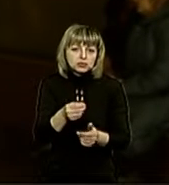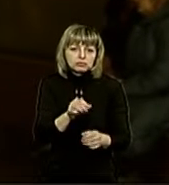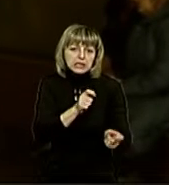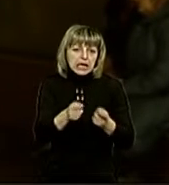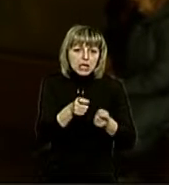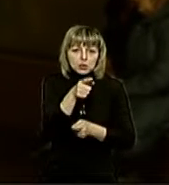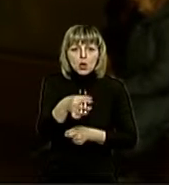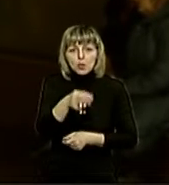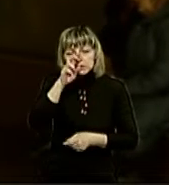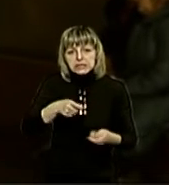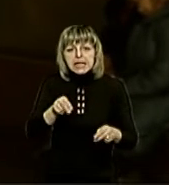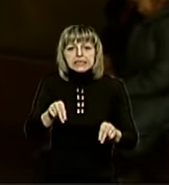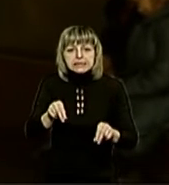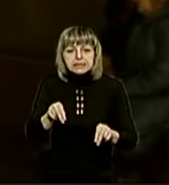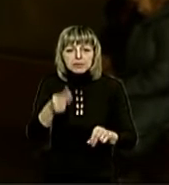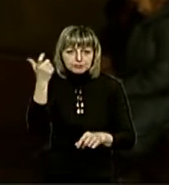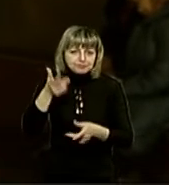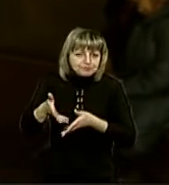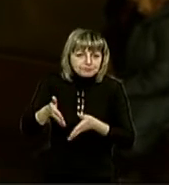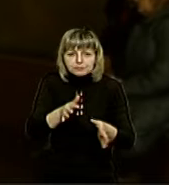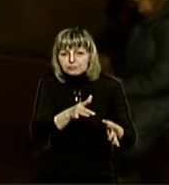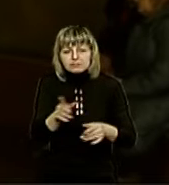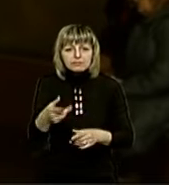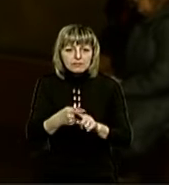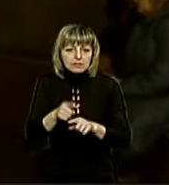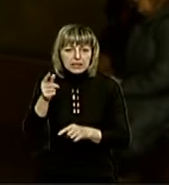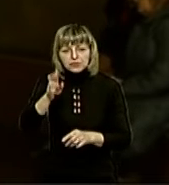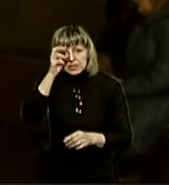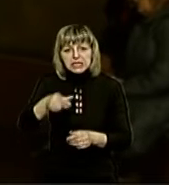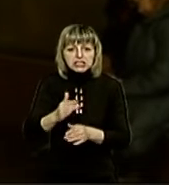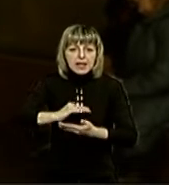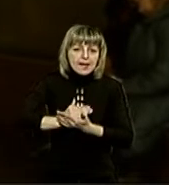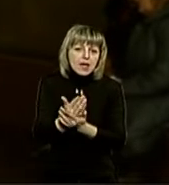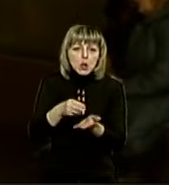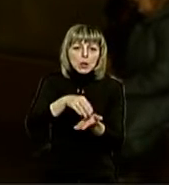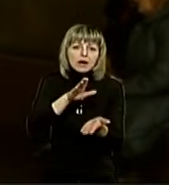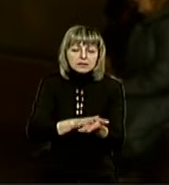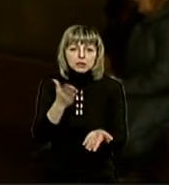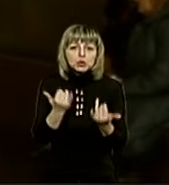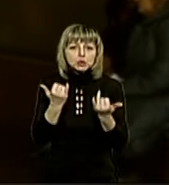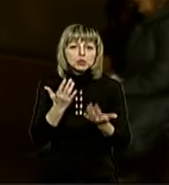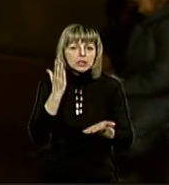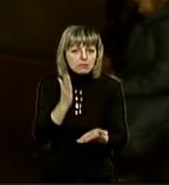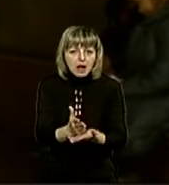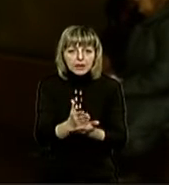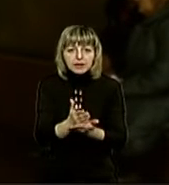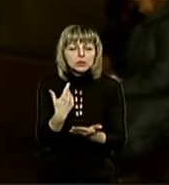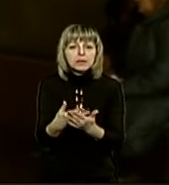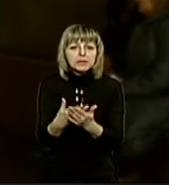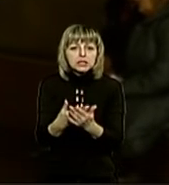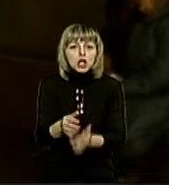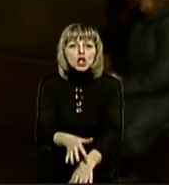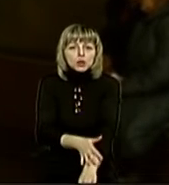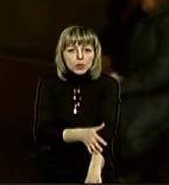землі сільськогосподарського призначення в розпорядженні Держгеокадастру. То якщо ми на сьогодні маємо,